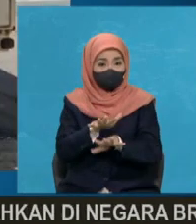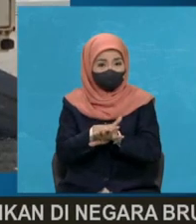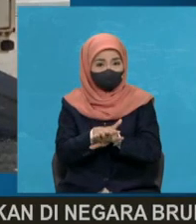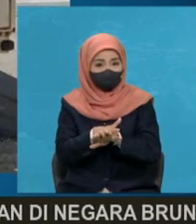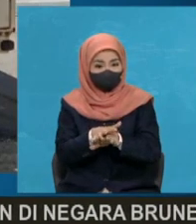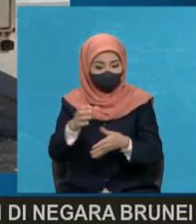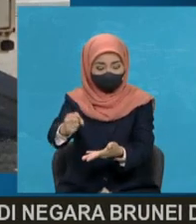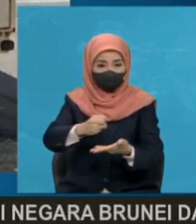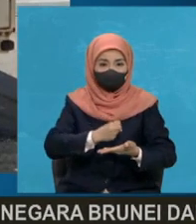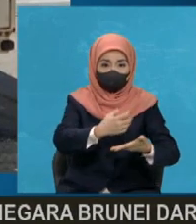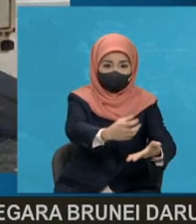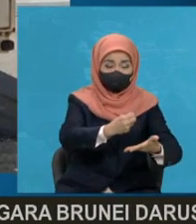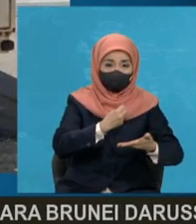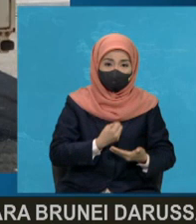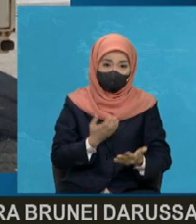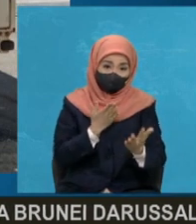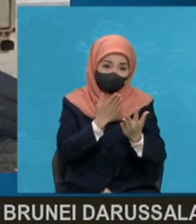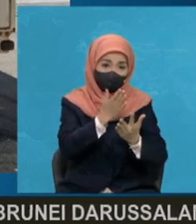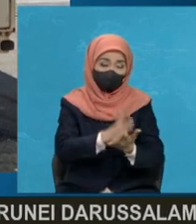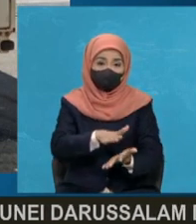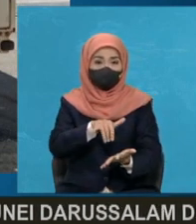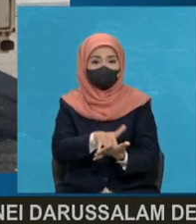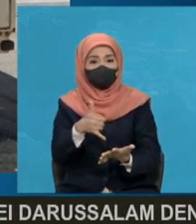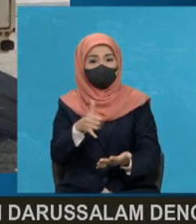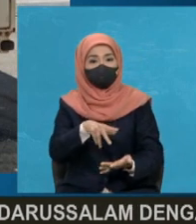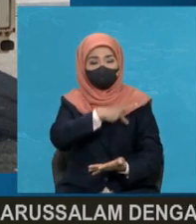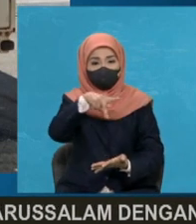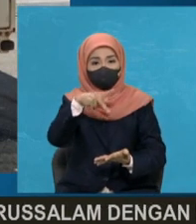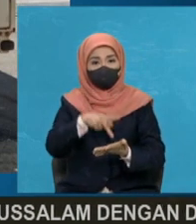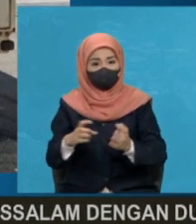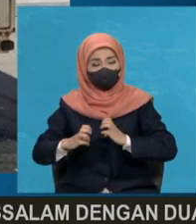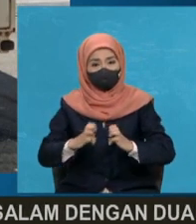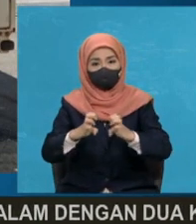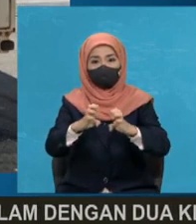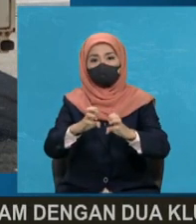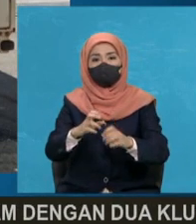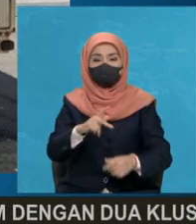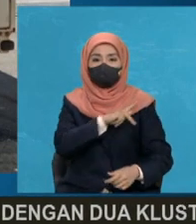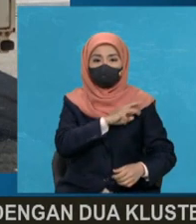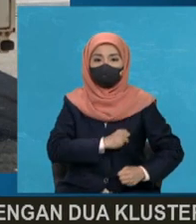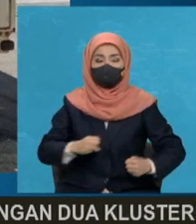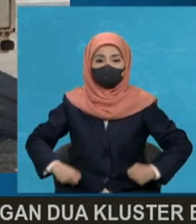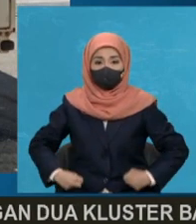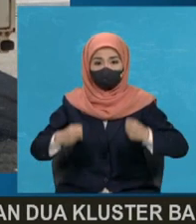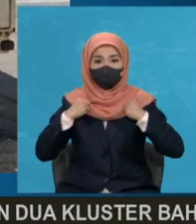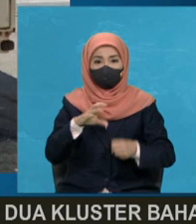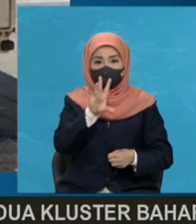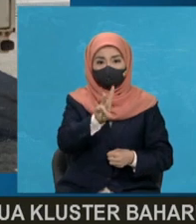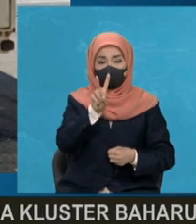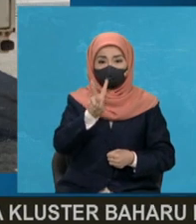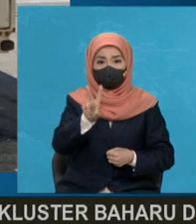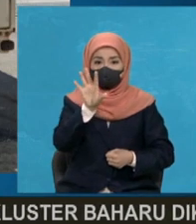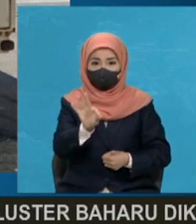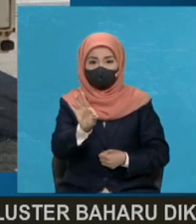sumbangan bolehlah berhubung terus dengan pusat operasi kecemasan Kementerian Kesehatan melalui tarian